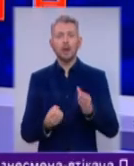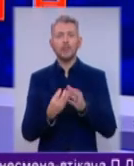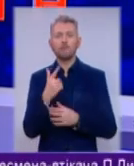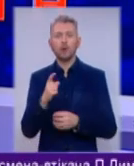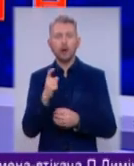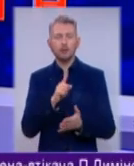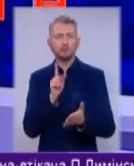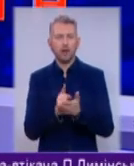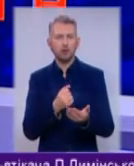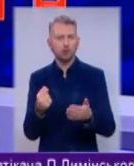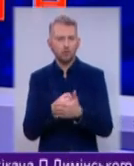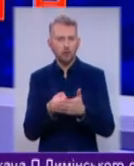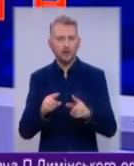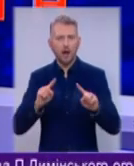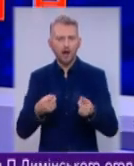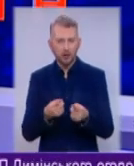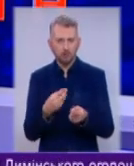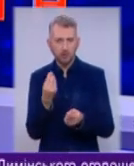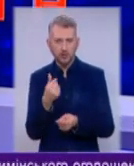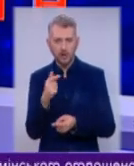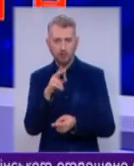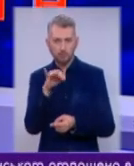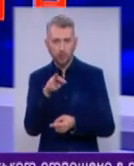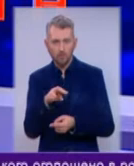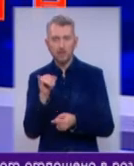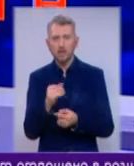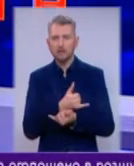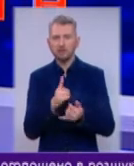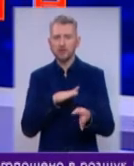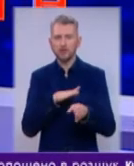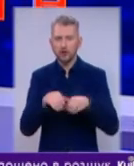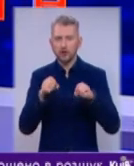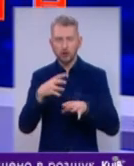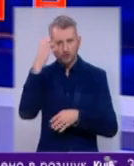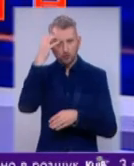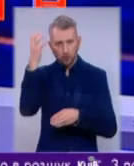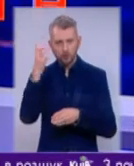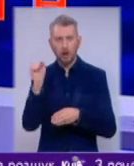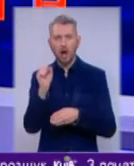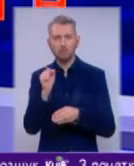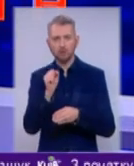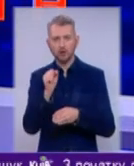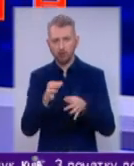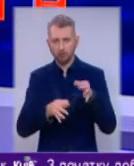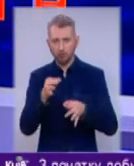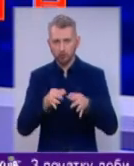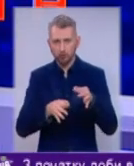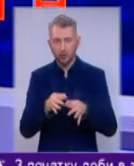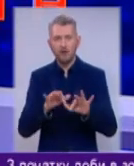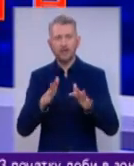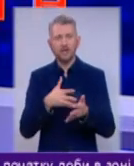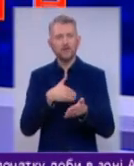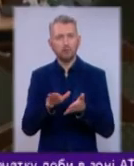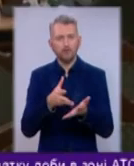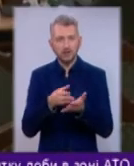«Нафтогаз» має домогтися арешту активів «Газпрому» та забезпечити виконання рішень Стокгольмського арбітражного суду у разі відмови платити.